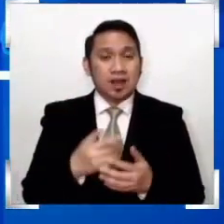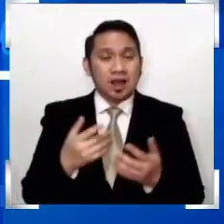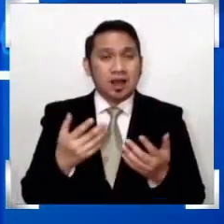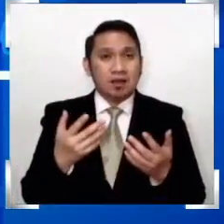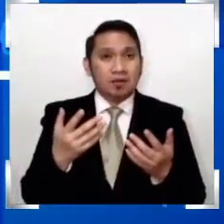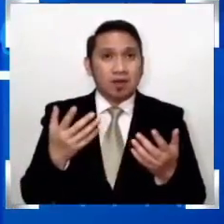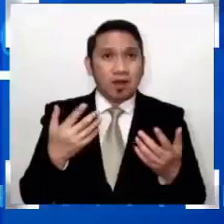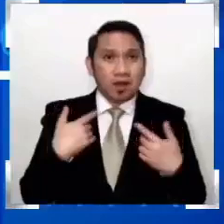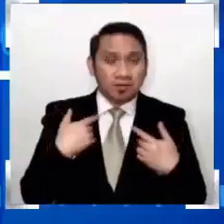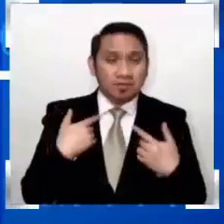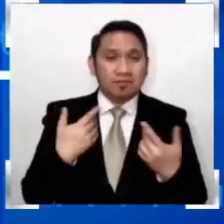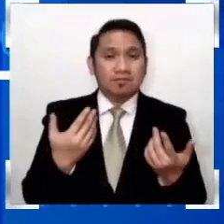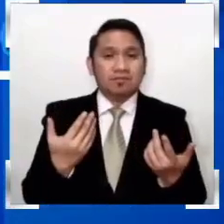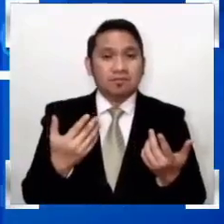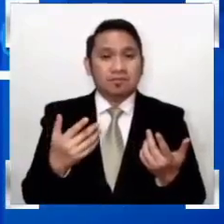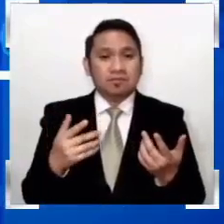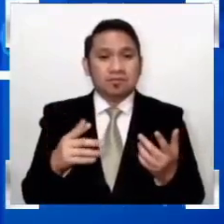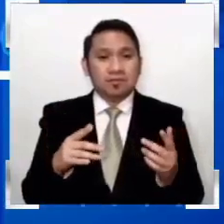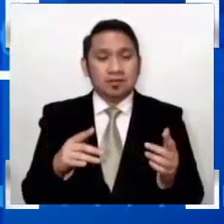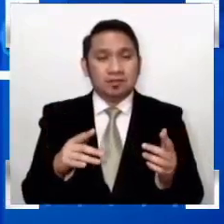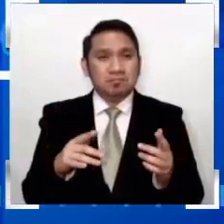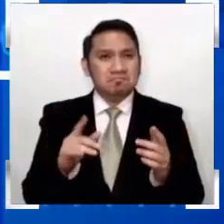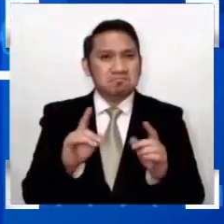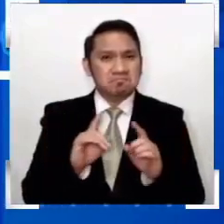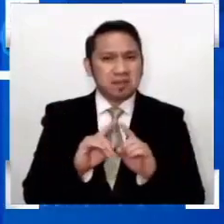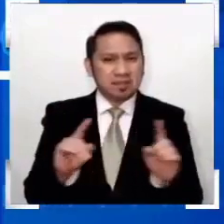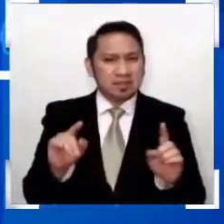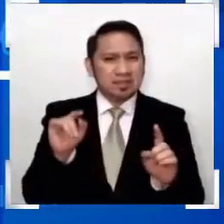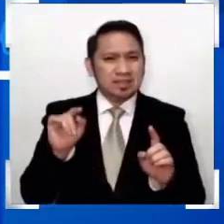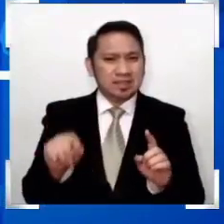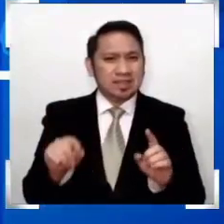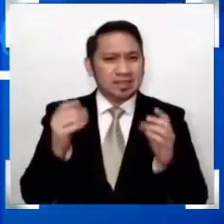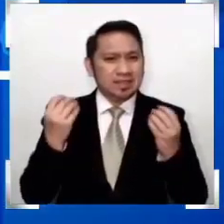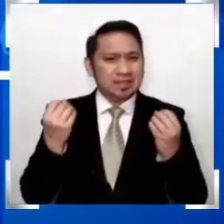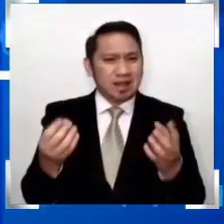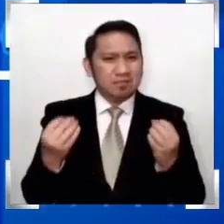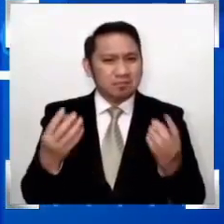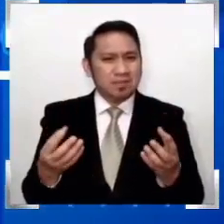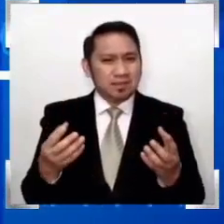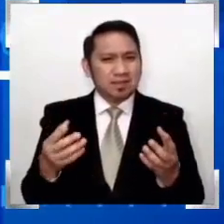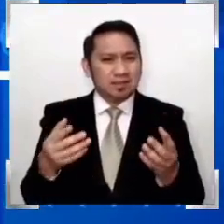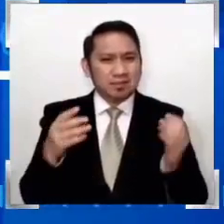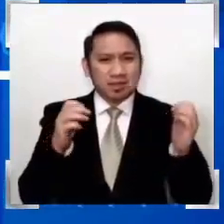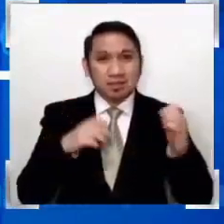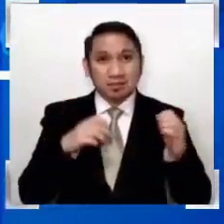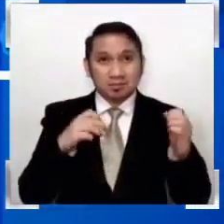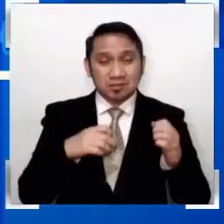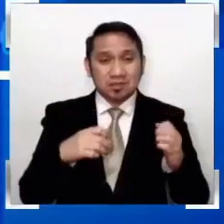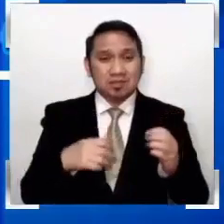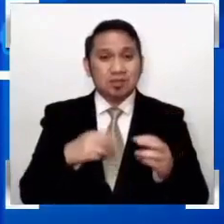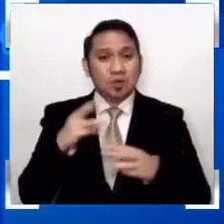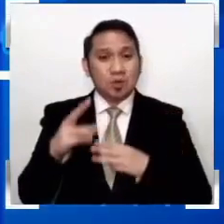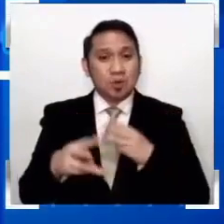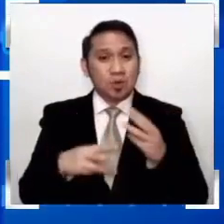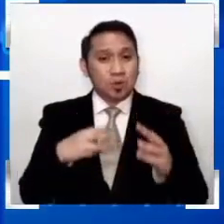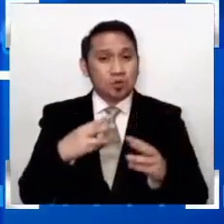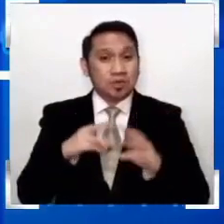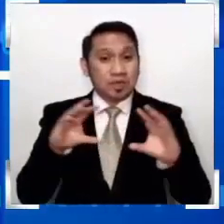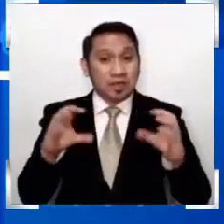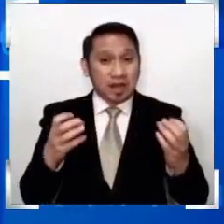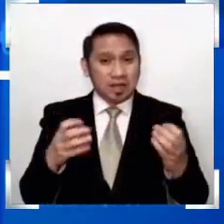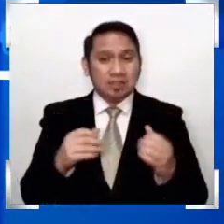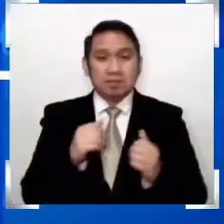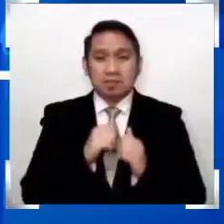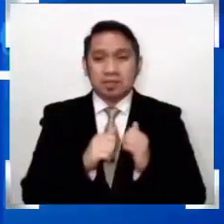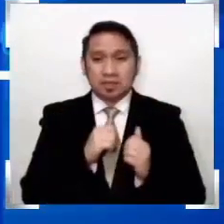over the live. Marami rin daw dapat abangan, lalo na ang world-class production nito na talagang